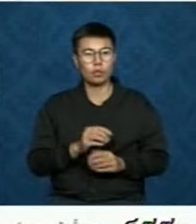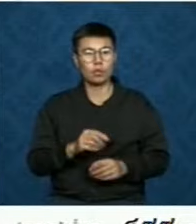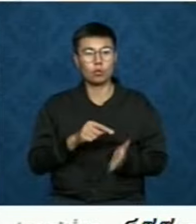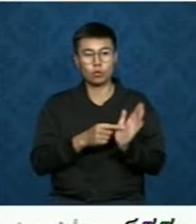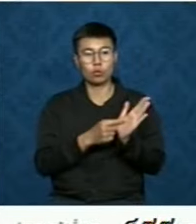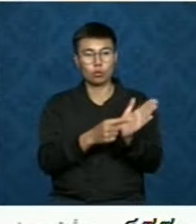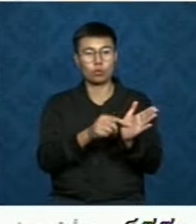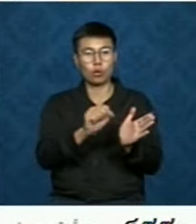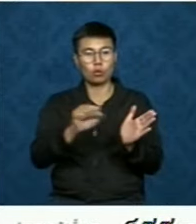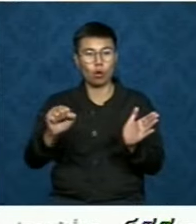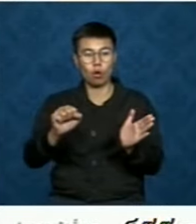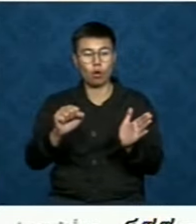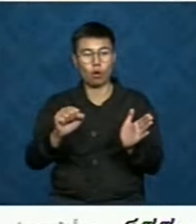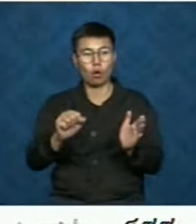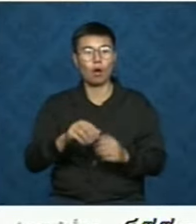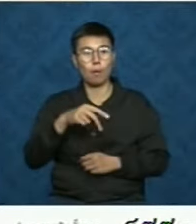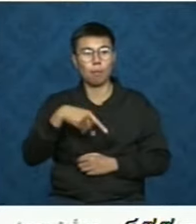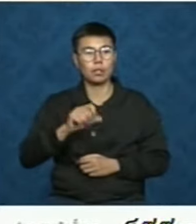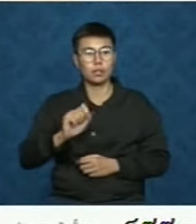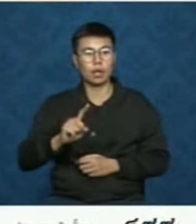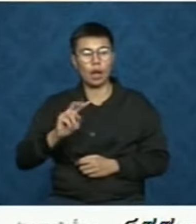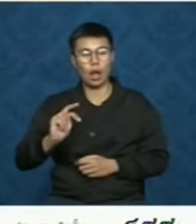โดยสสภัทรพงษ์